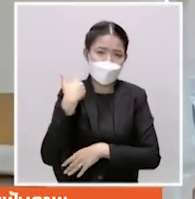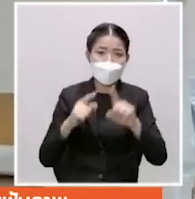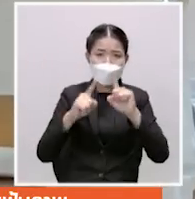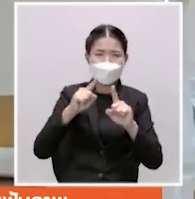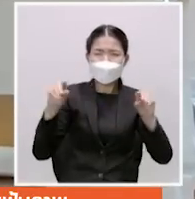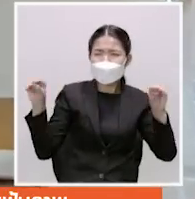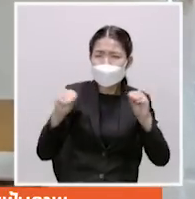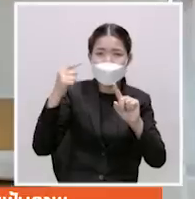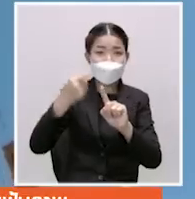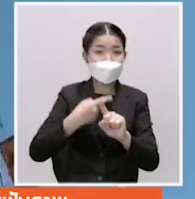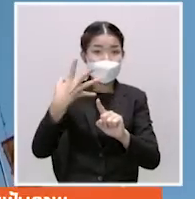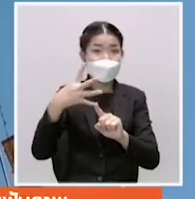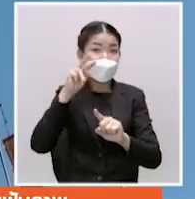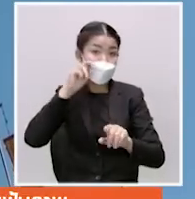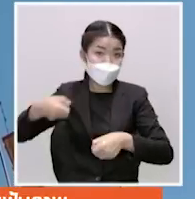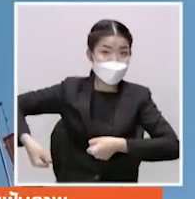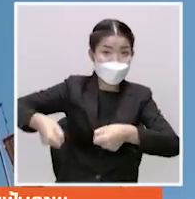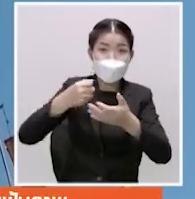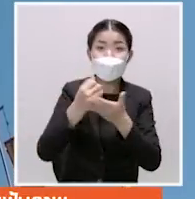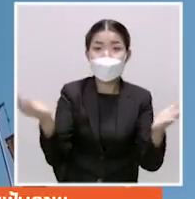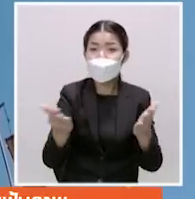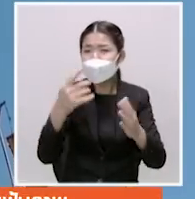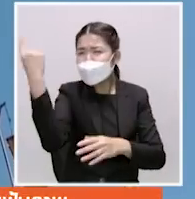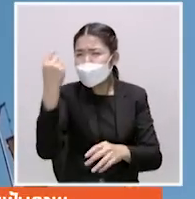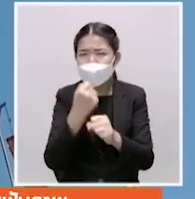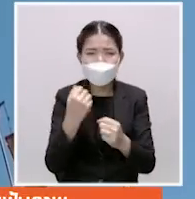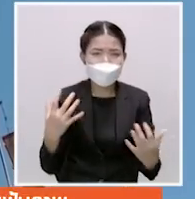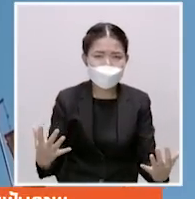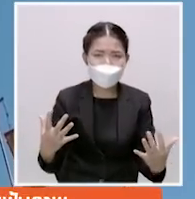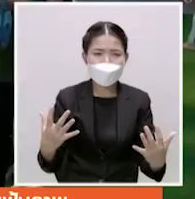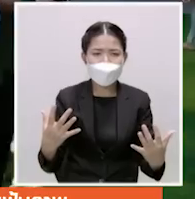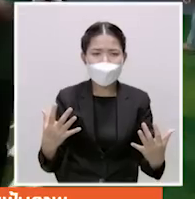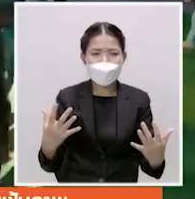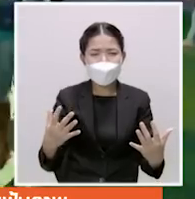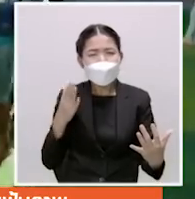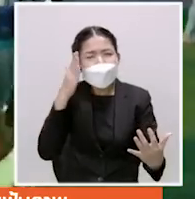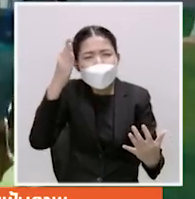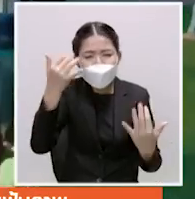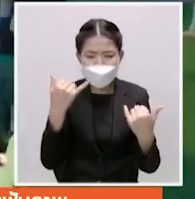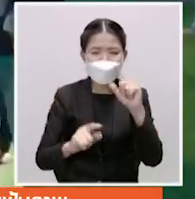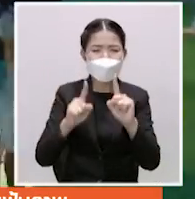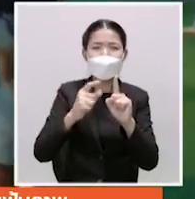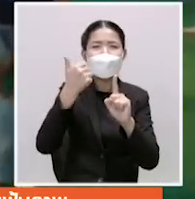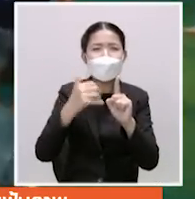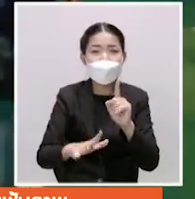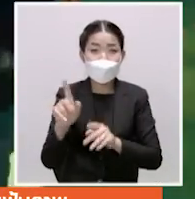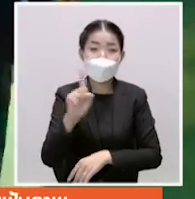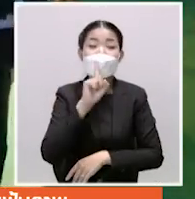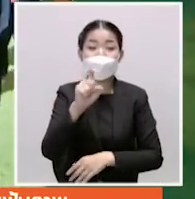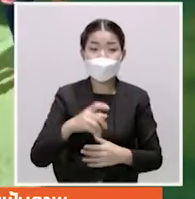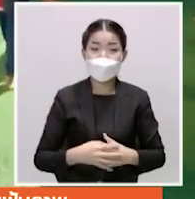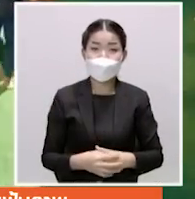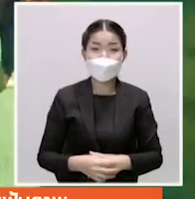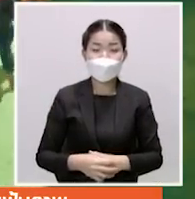ที่อีกไม่กี่เดือนข้างหน้าจะมาถึงเนี่ยค่ะจะมีส่วนช่วยกระตุ้นการท่องเที่ยวอย่างไรหรือว่ามันยังเป็นระยะไกลเกินไปยังไม่สามารถประเมินได้อะค่ะ